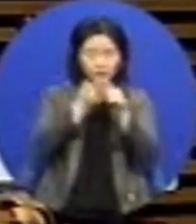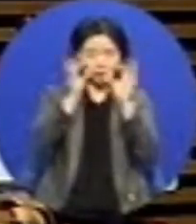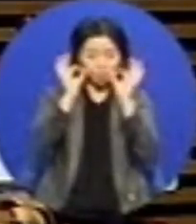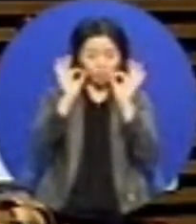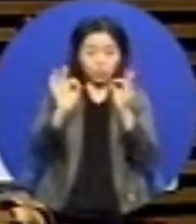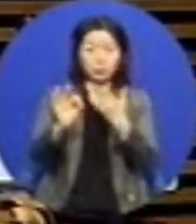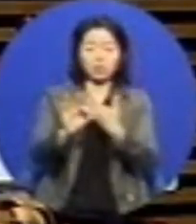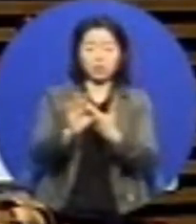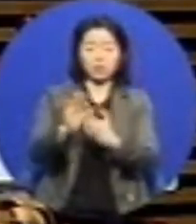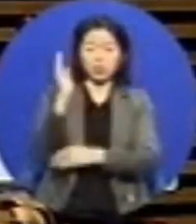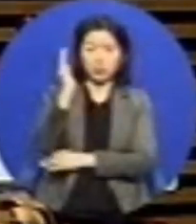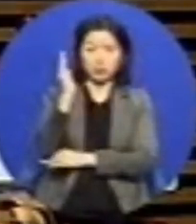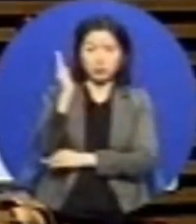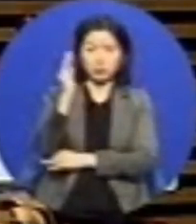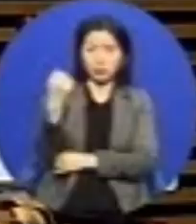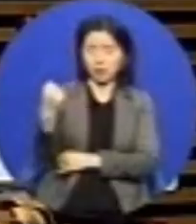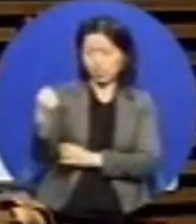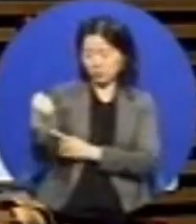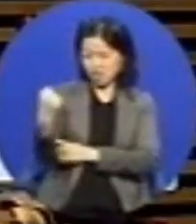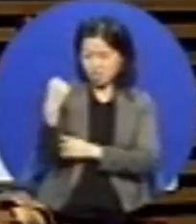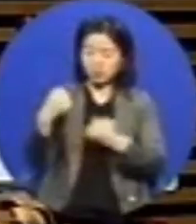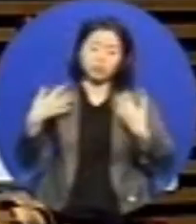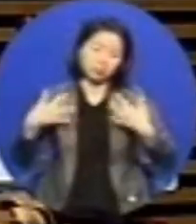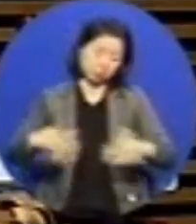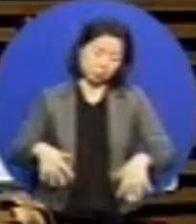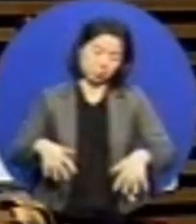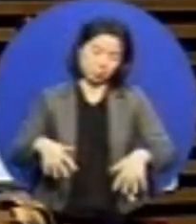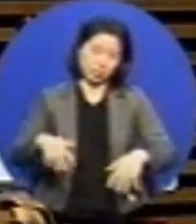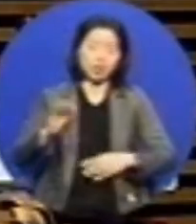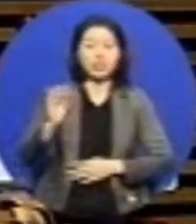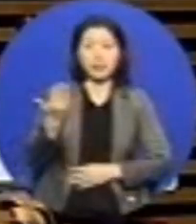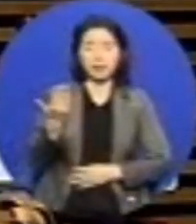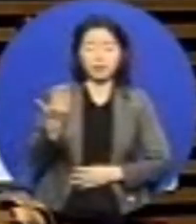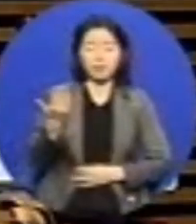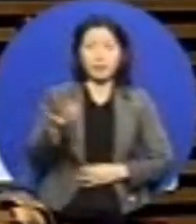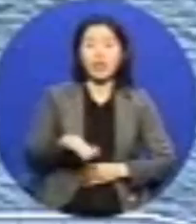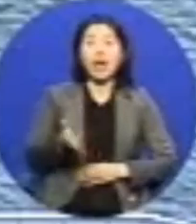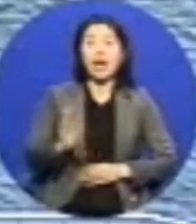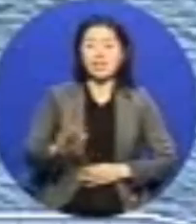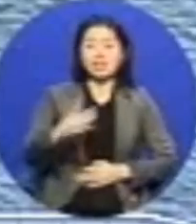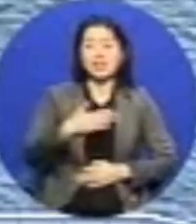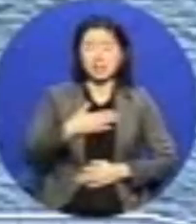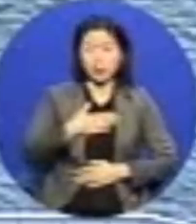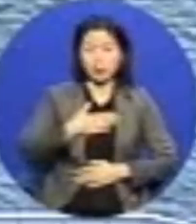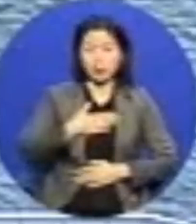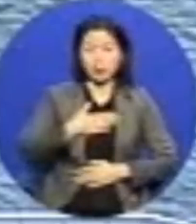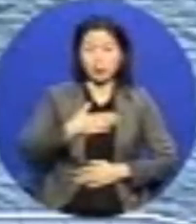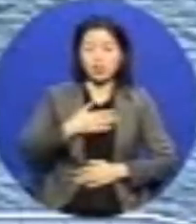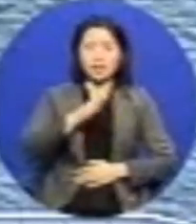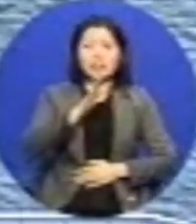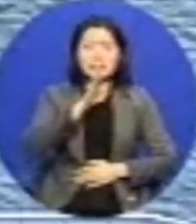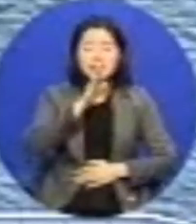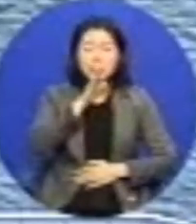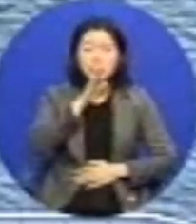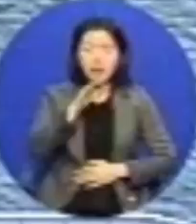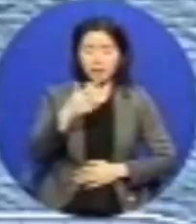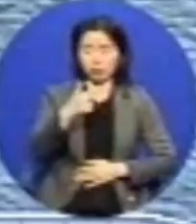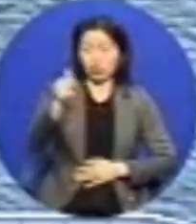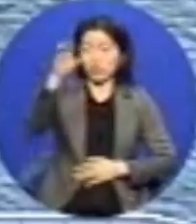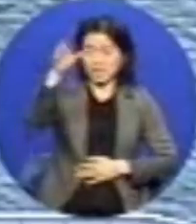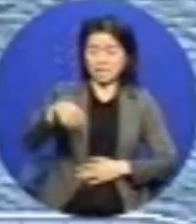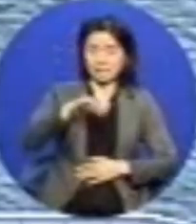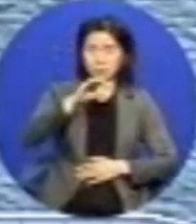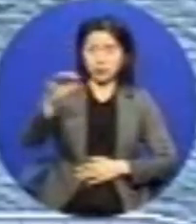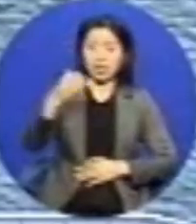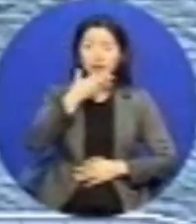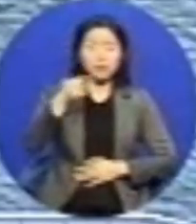설교할 힘이 확 떨어지게 됩니다 그러나 저는 정말 주에 십자가의 복음과 성령의